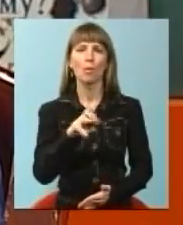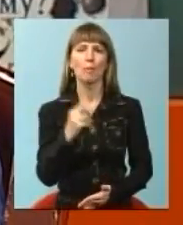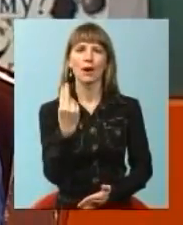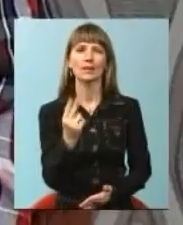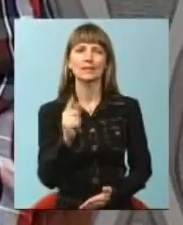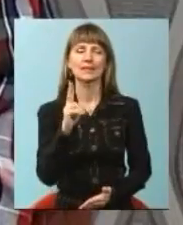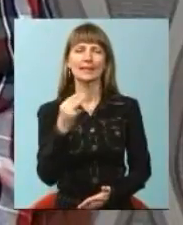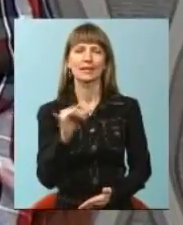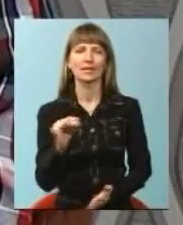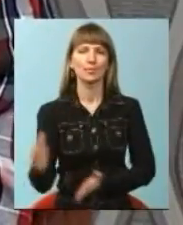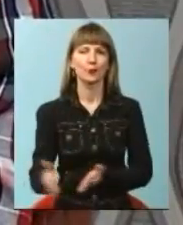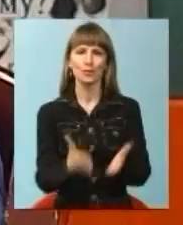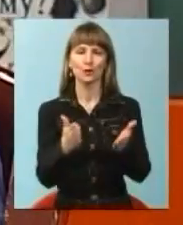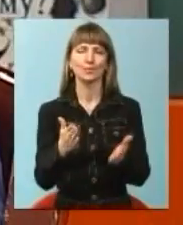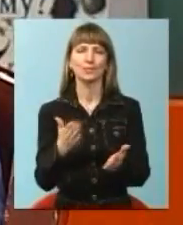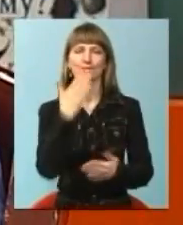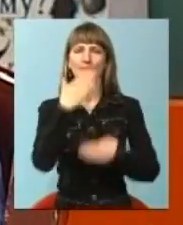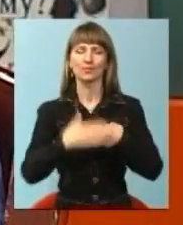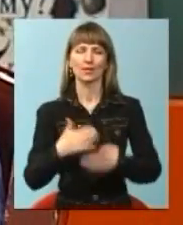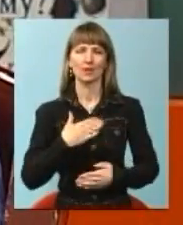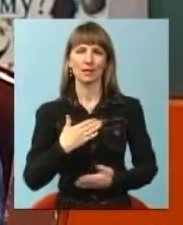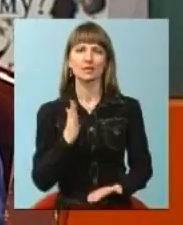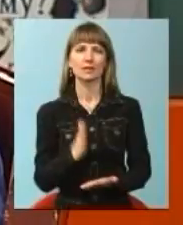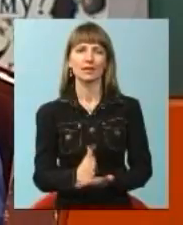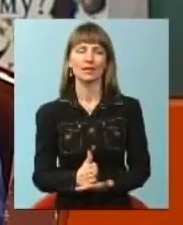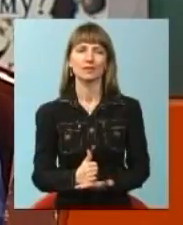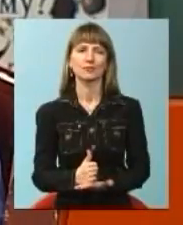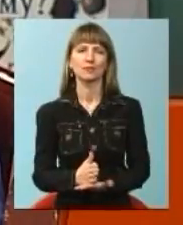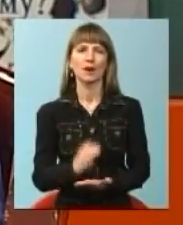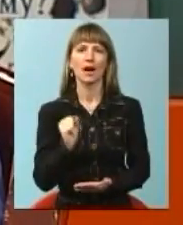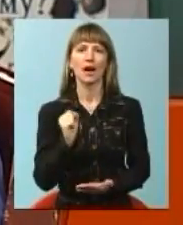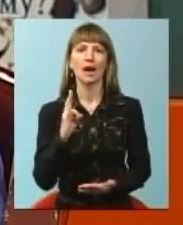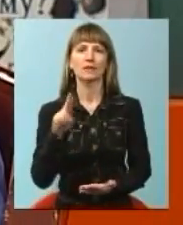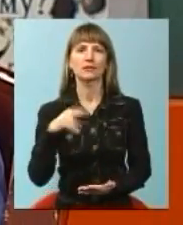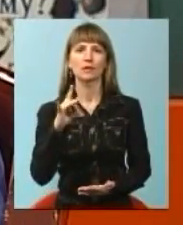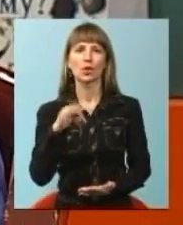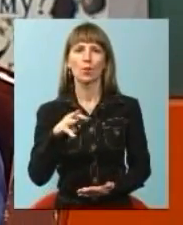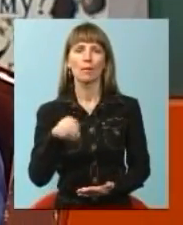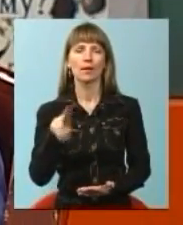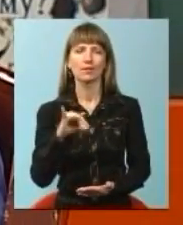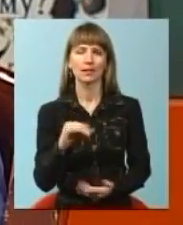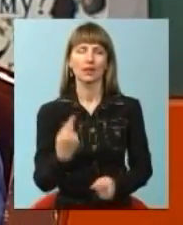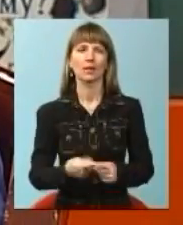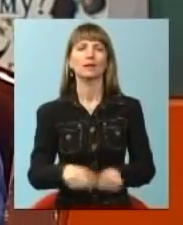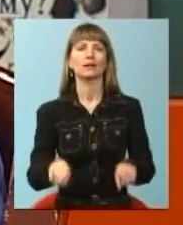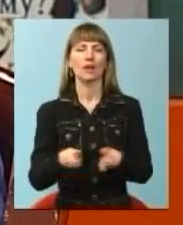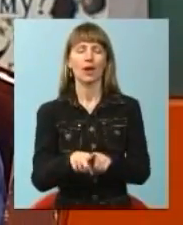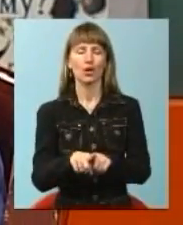все правильно. Біля нас знаходиться Андромеди. Це теж